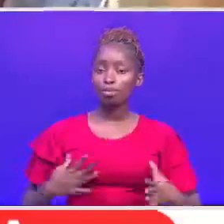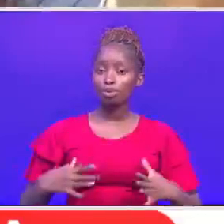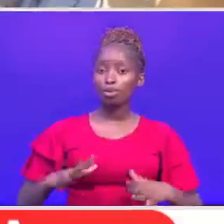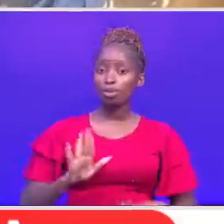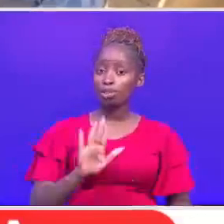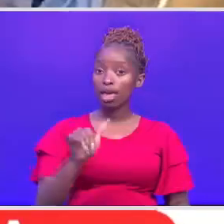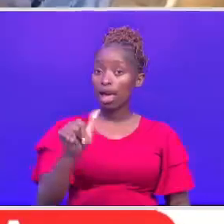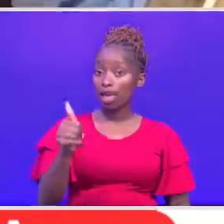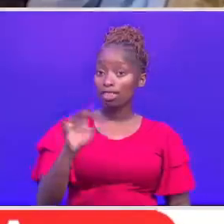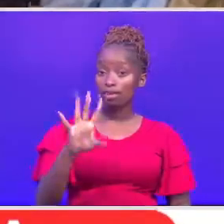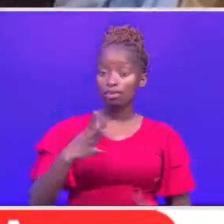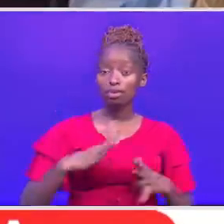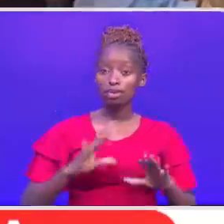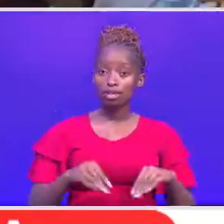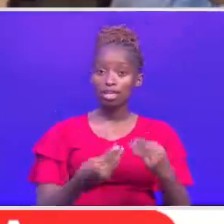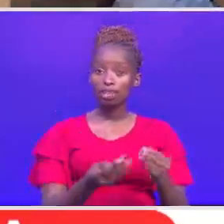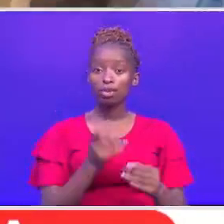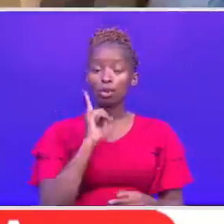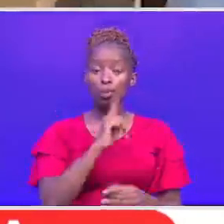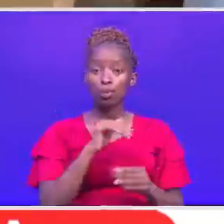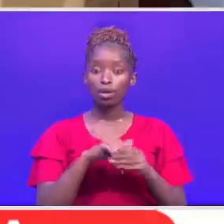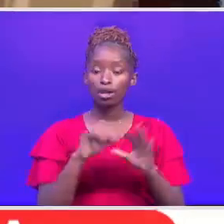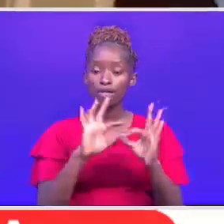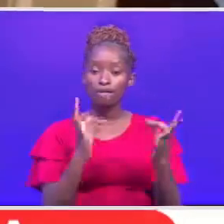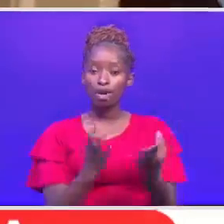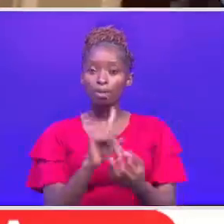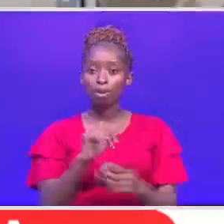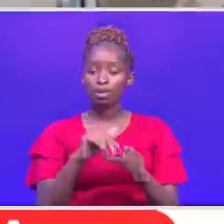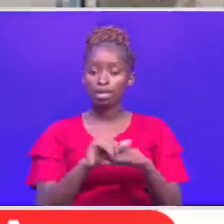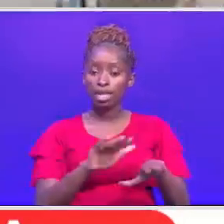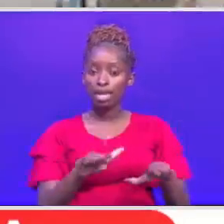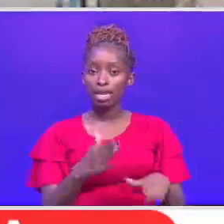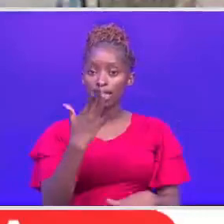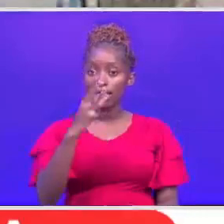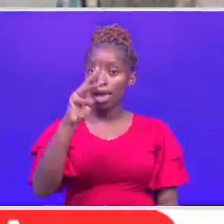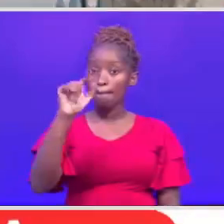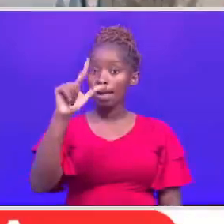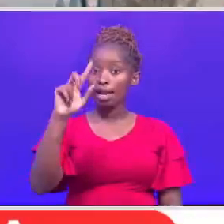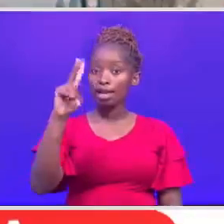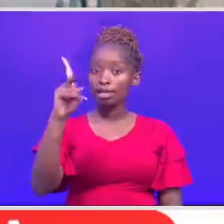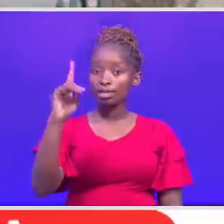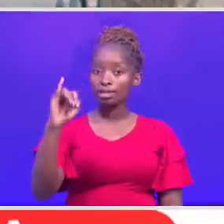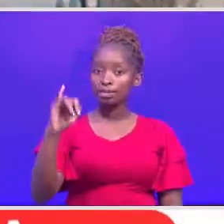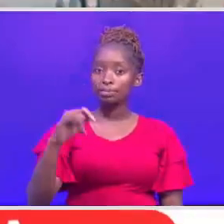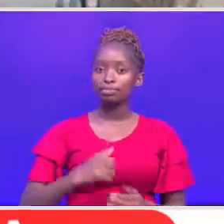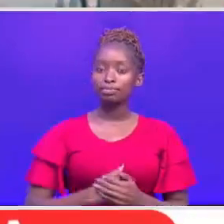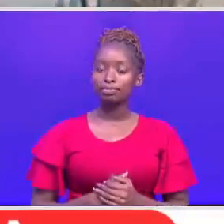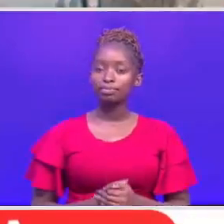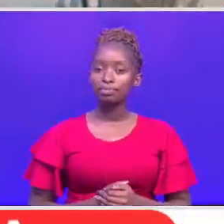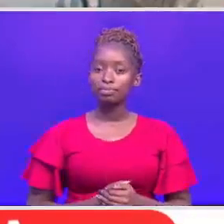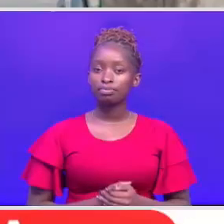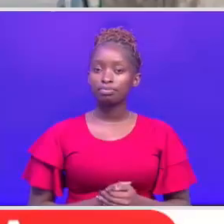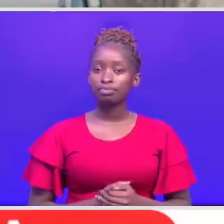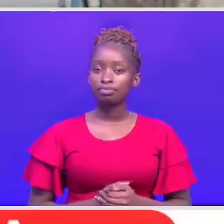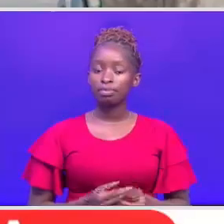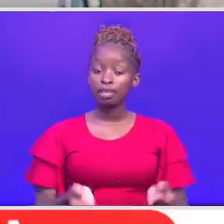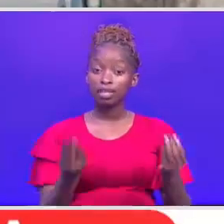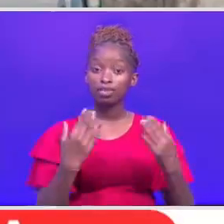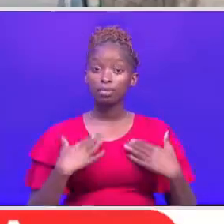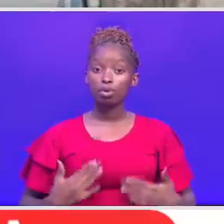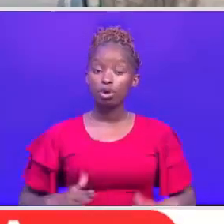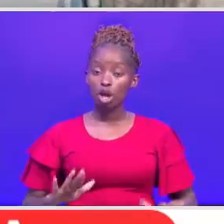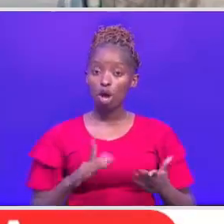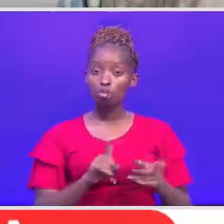4 tayari imepeanwa kwa familia moja eneo la Malindi. Iwapo tutapewa huo mwili, vile tutausafirisha